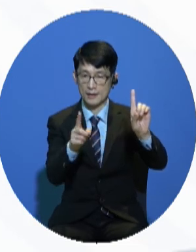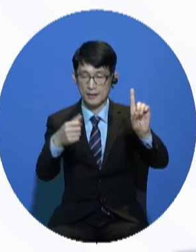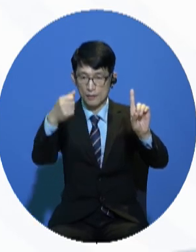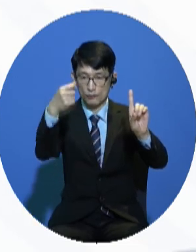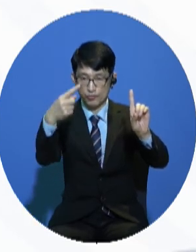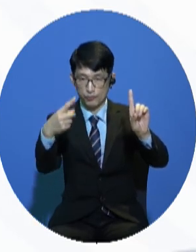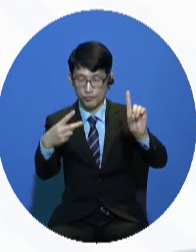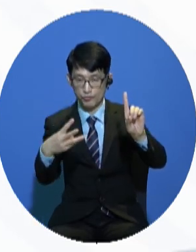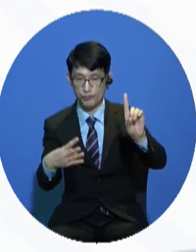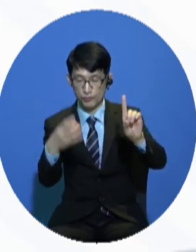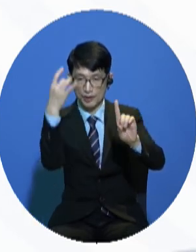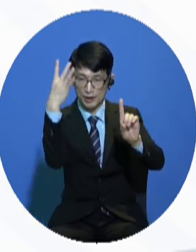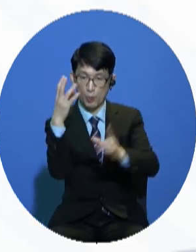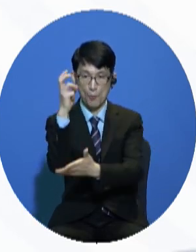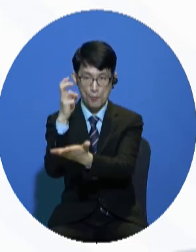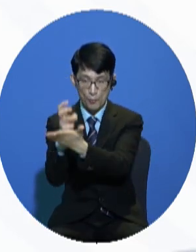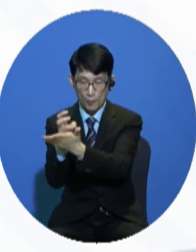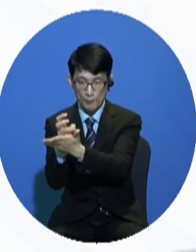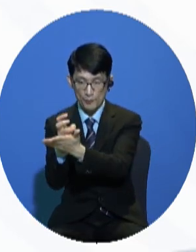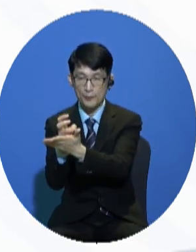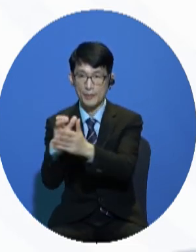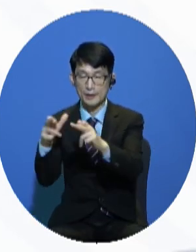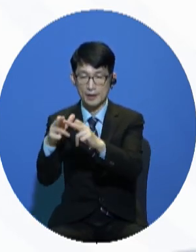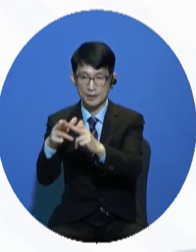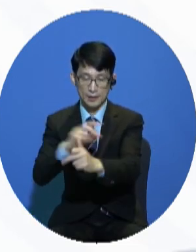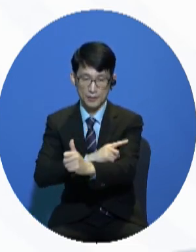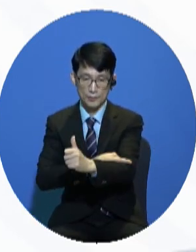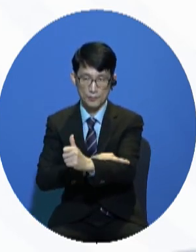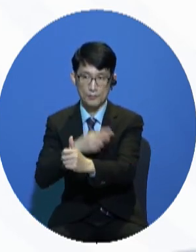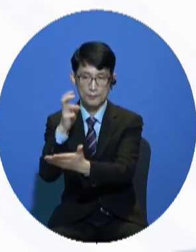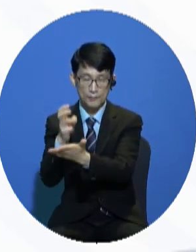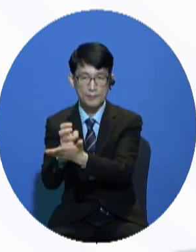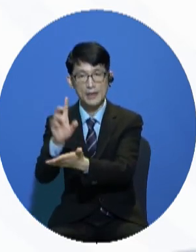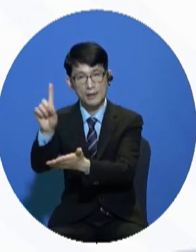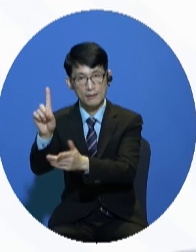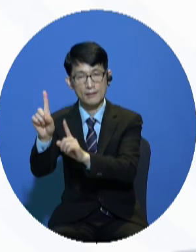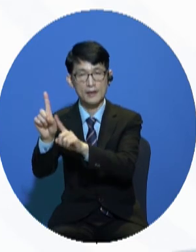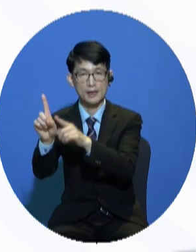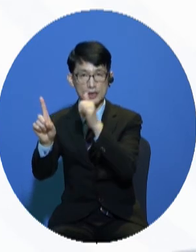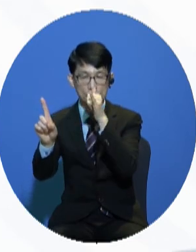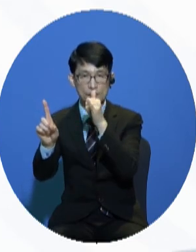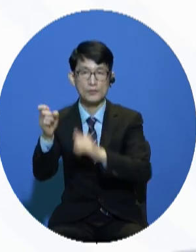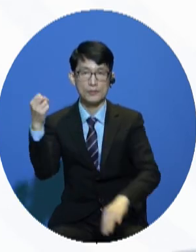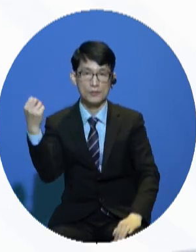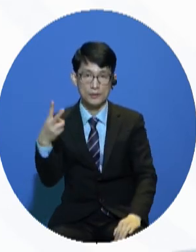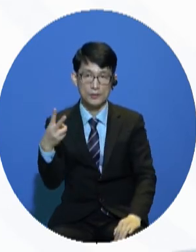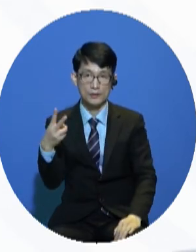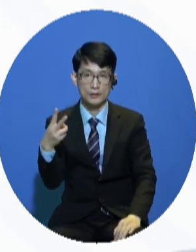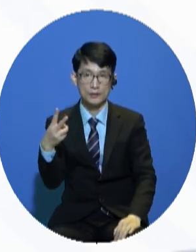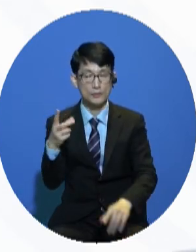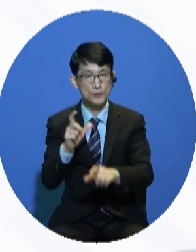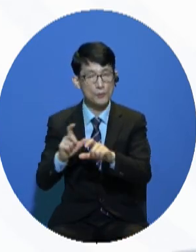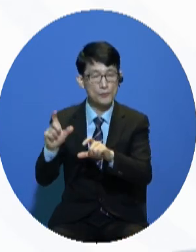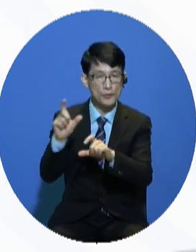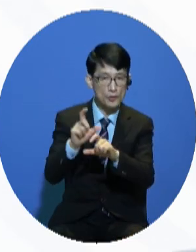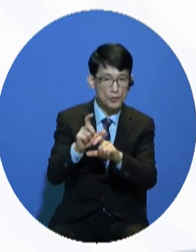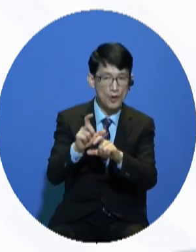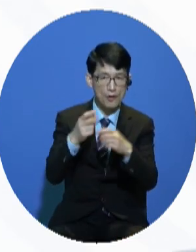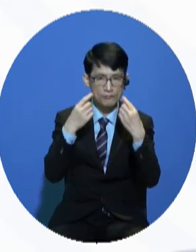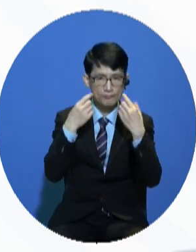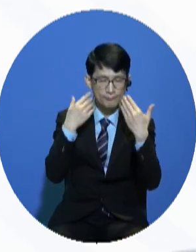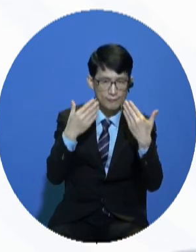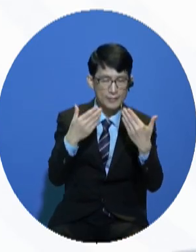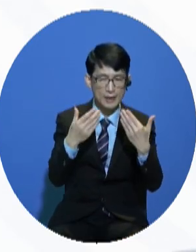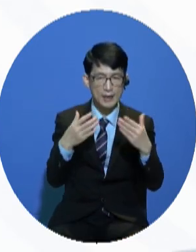만들어서 기본적으로 기본법에 해당되는 장애인 권리 보장법 제정안이 하나 있고, 그리고 이것을 좀 더 강화하고 촉진하기